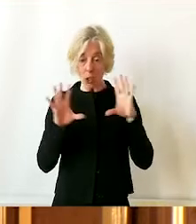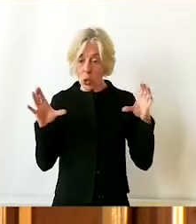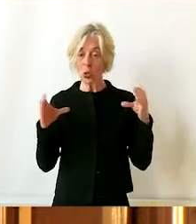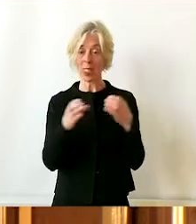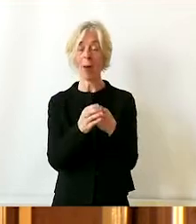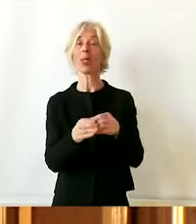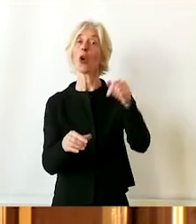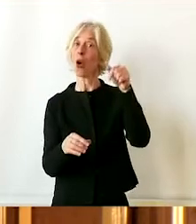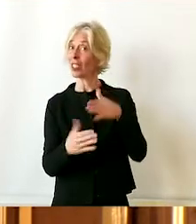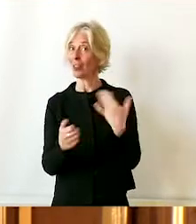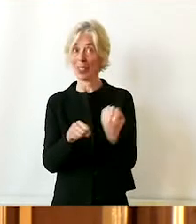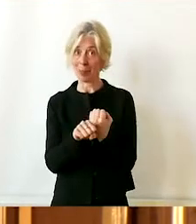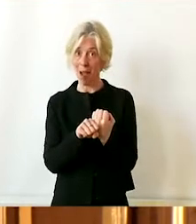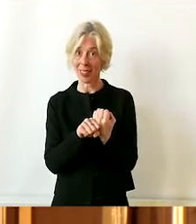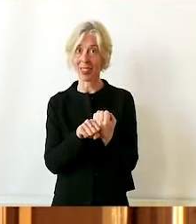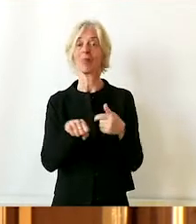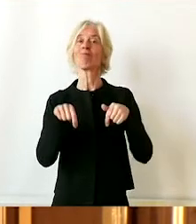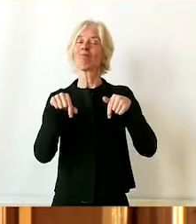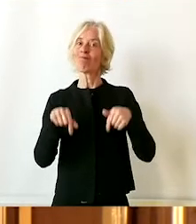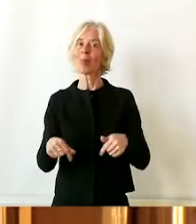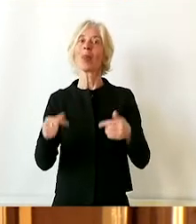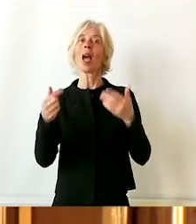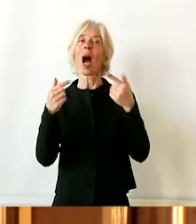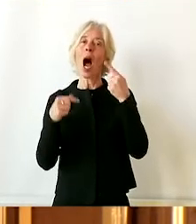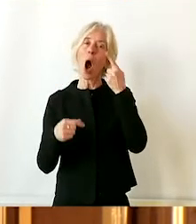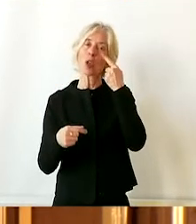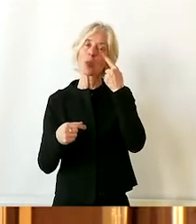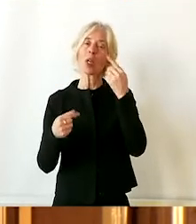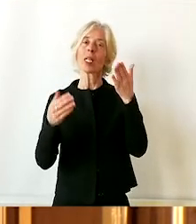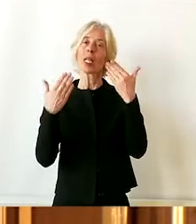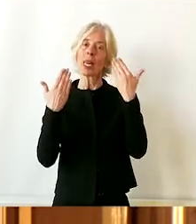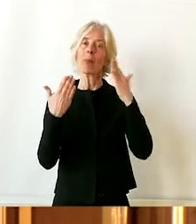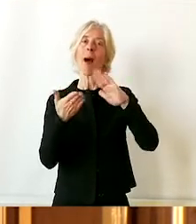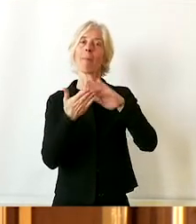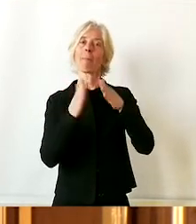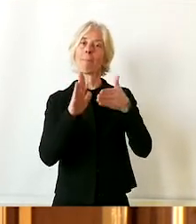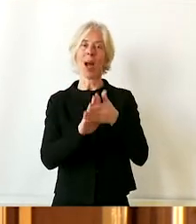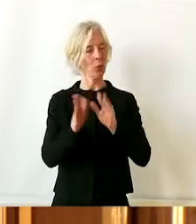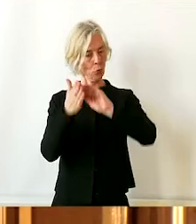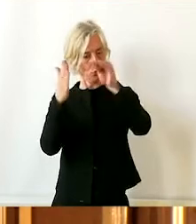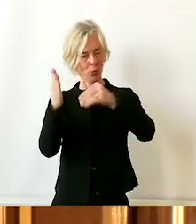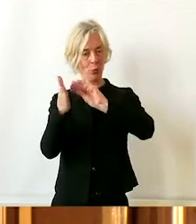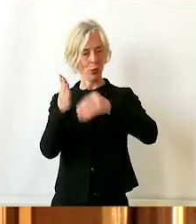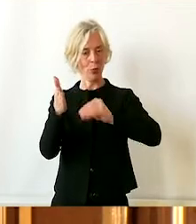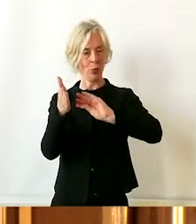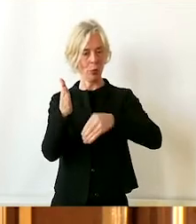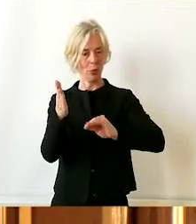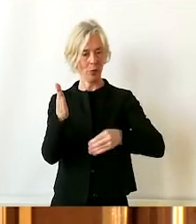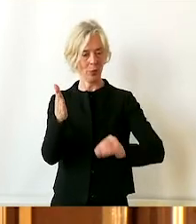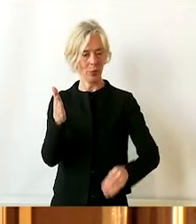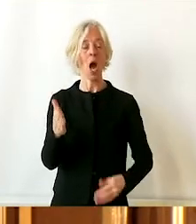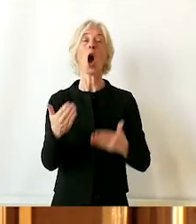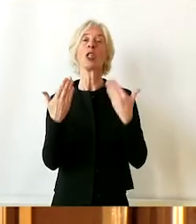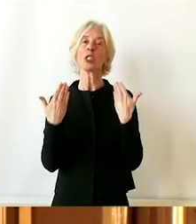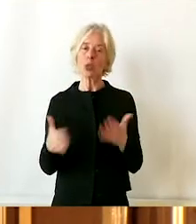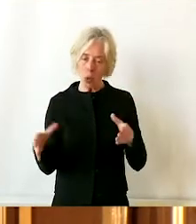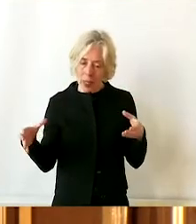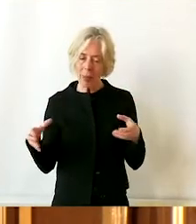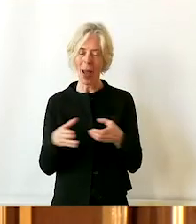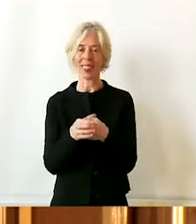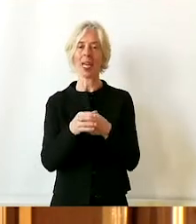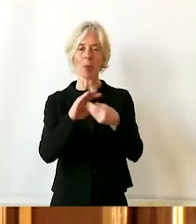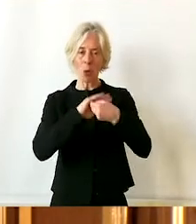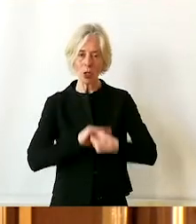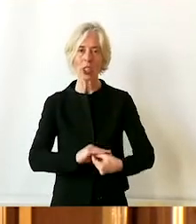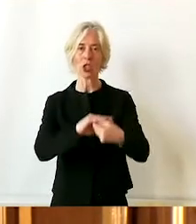den Klimapakt mit unterzeichnen und werden mit vielfältigen Angeboten und Maßnahmen der Stadt und der Partner eben diesen Klimapakt unterstützen.